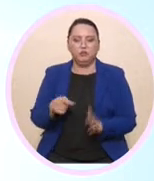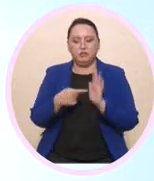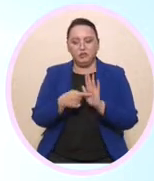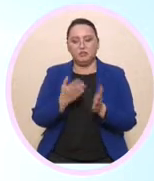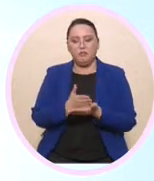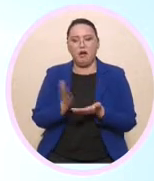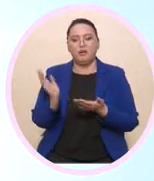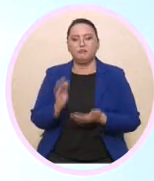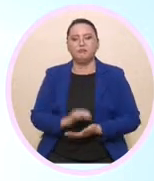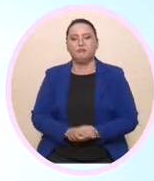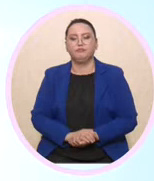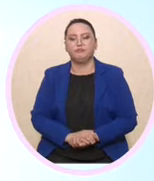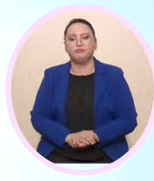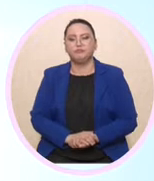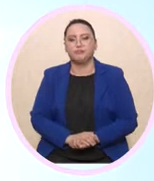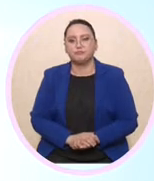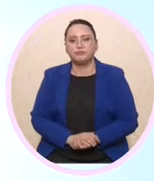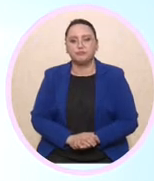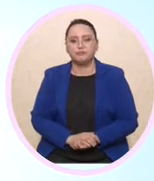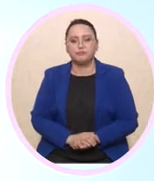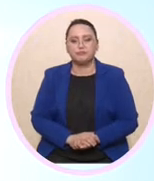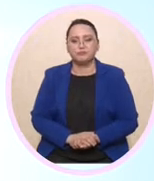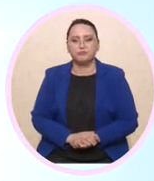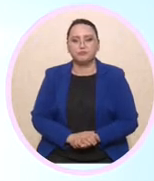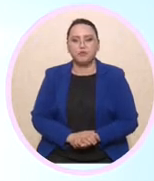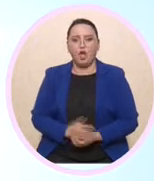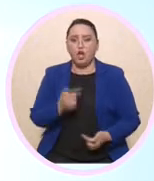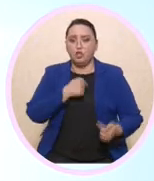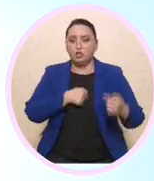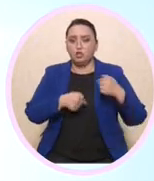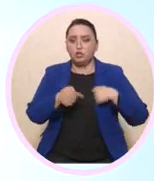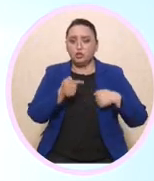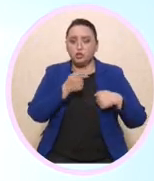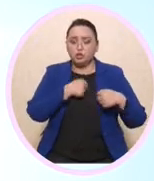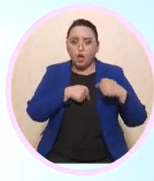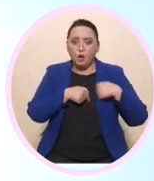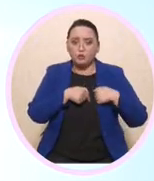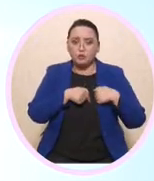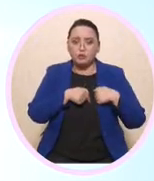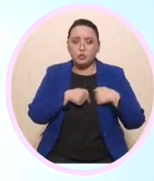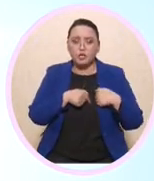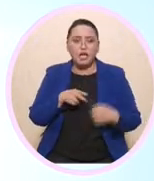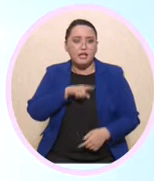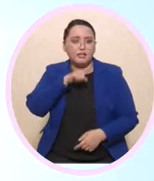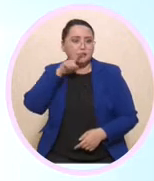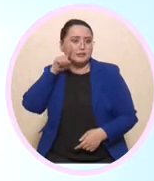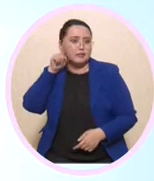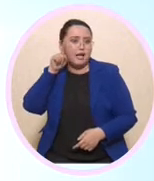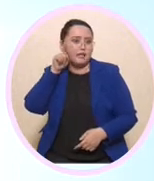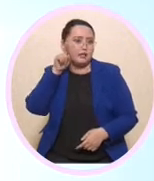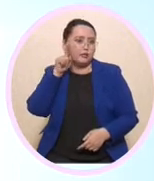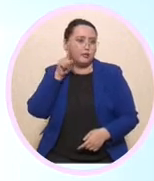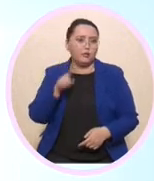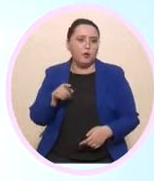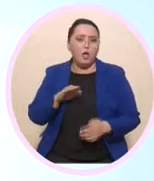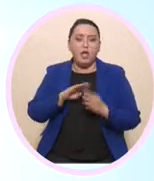баг. За мөн зовж зүдэрсэн залуу хосуудад тусалж байна. Туслахгүй байх боломж байсан